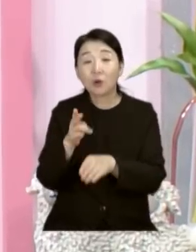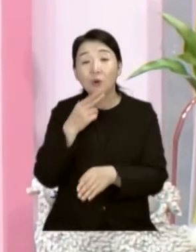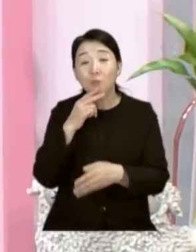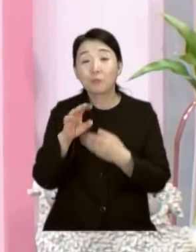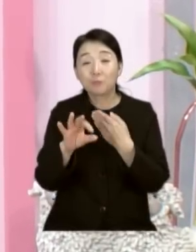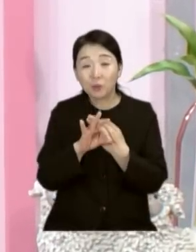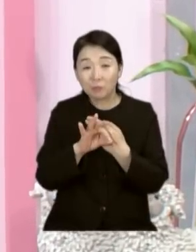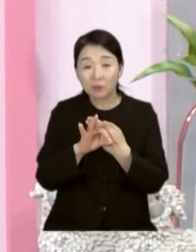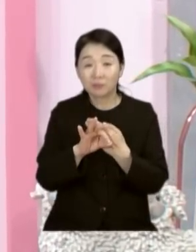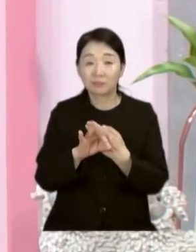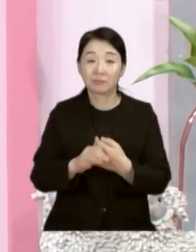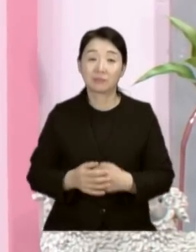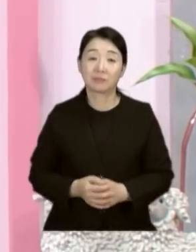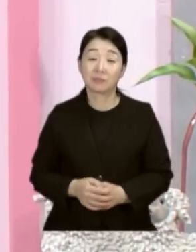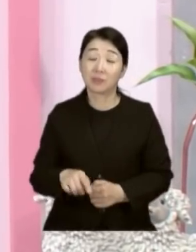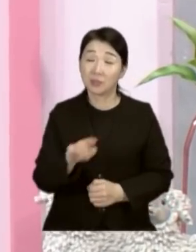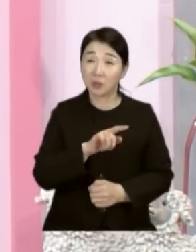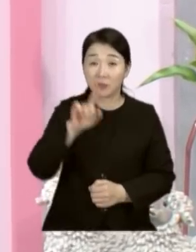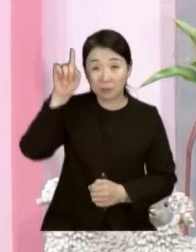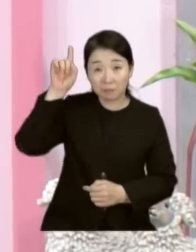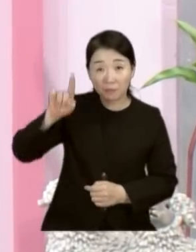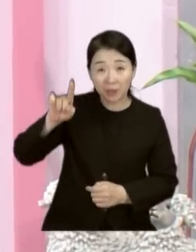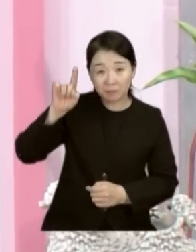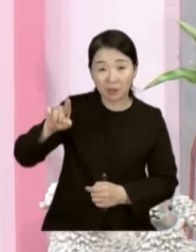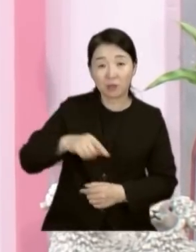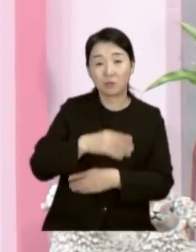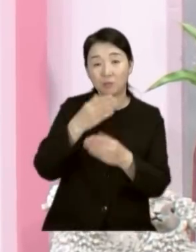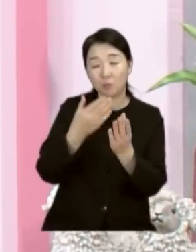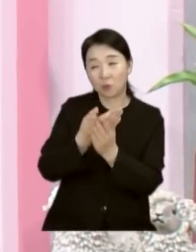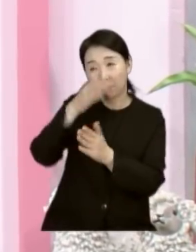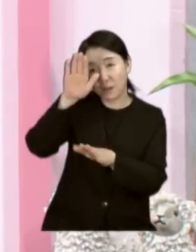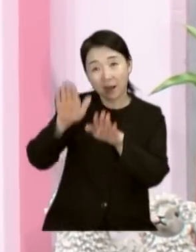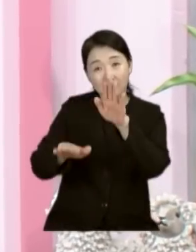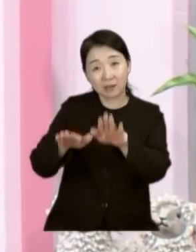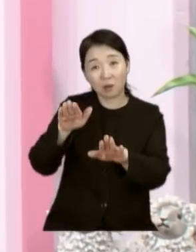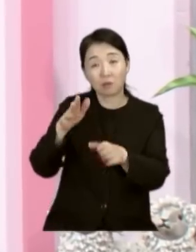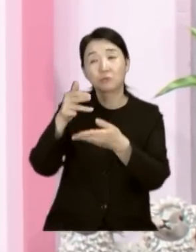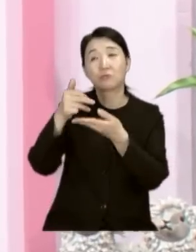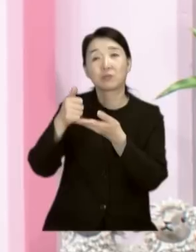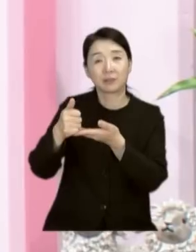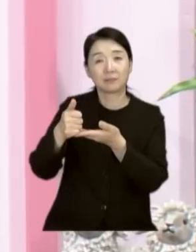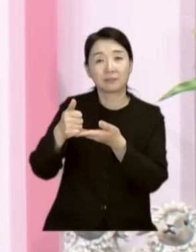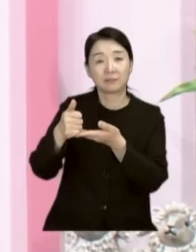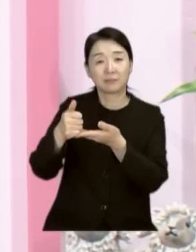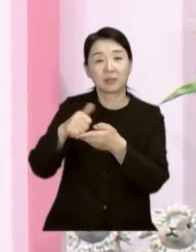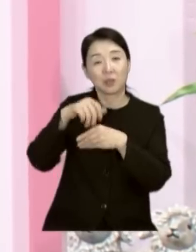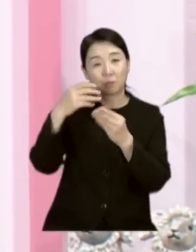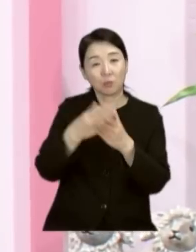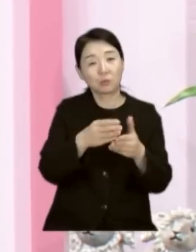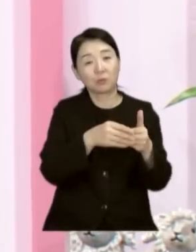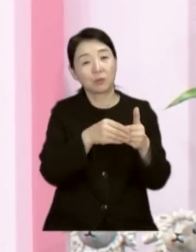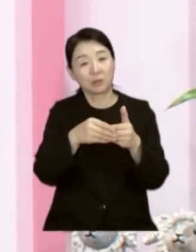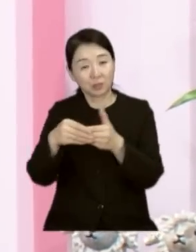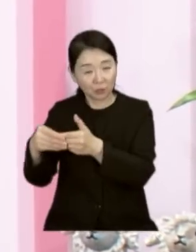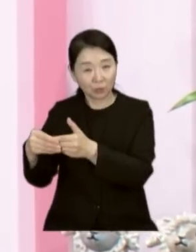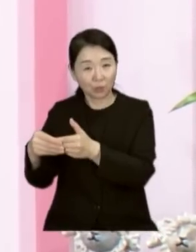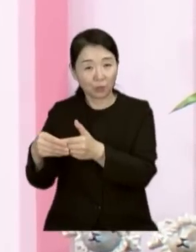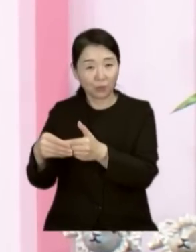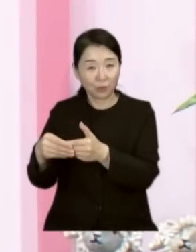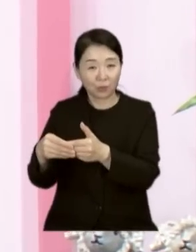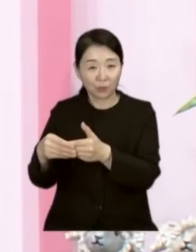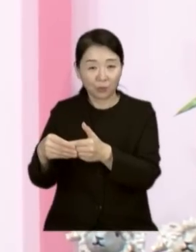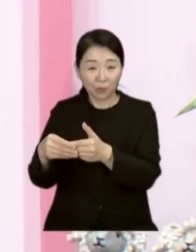않는다면 너희들의 하루하루 너희들의 모든 발걸음은 주님께서 다 인도와